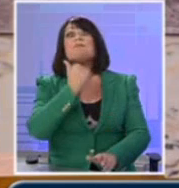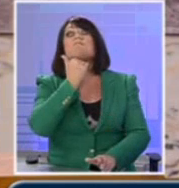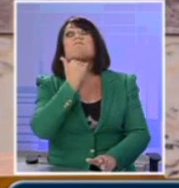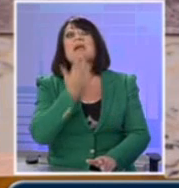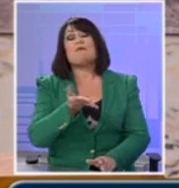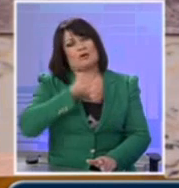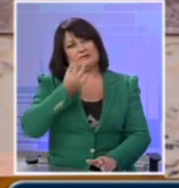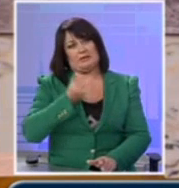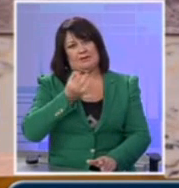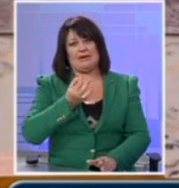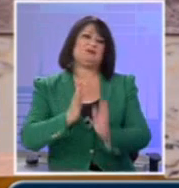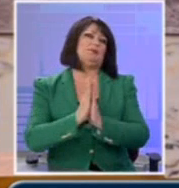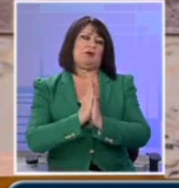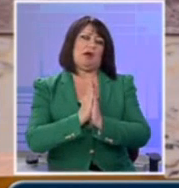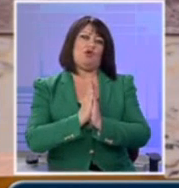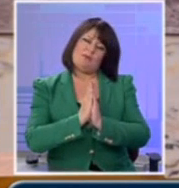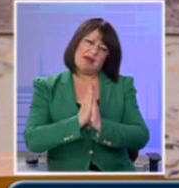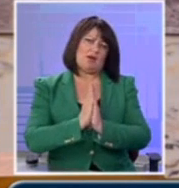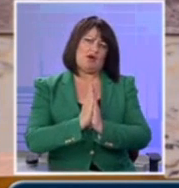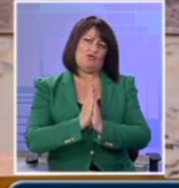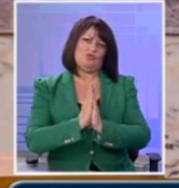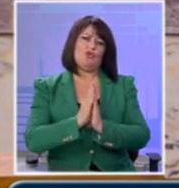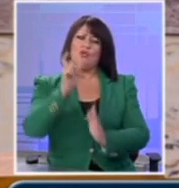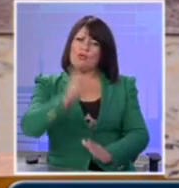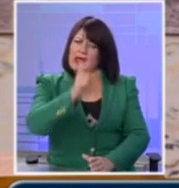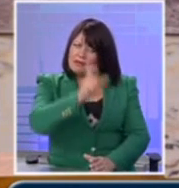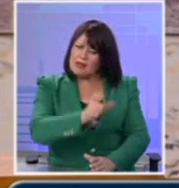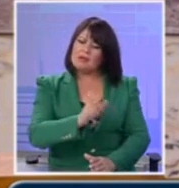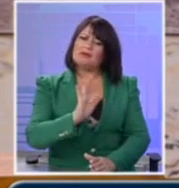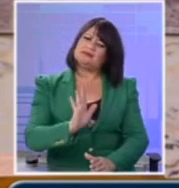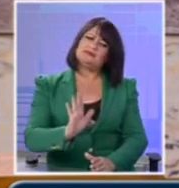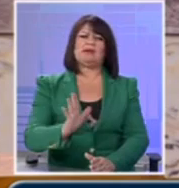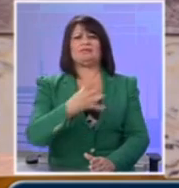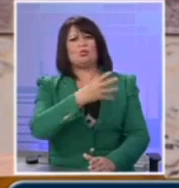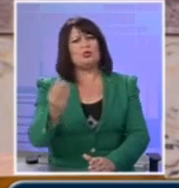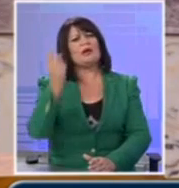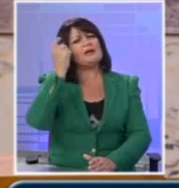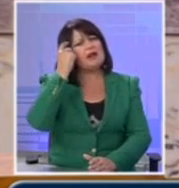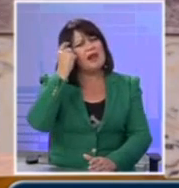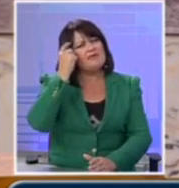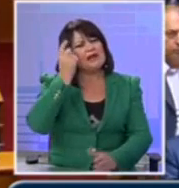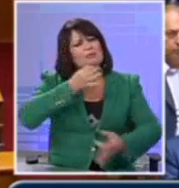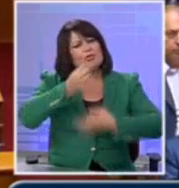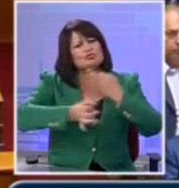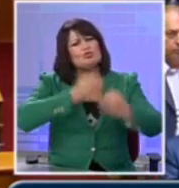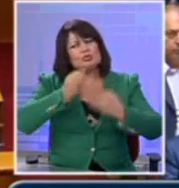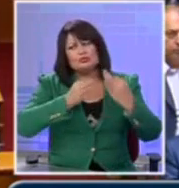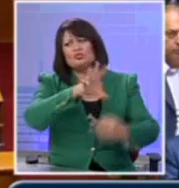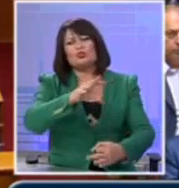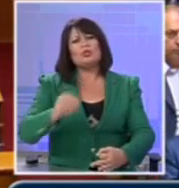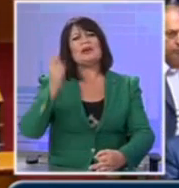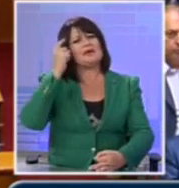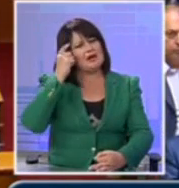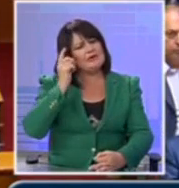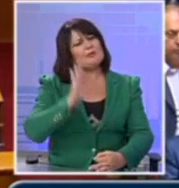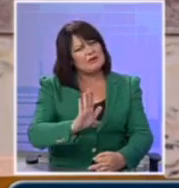να πάρετε αλλιώς το λόγο. Παρακαλώ πολύ. Καθένας βγάζει την εντύπωσή του από το πώς μιλάει καθένας. Βγάλατε τη